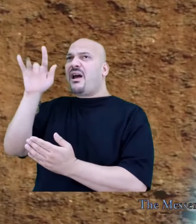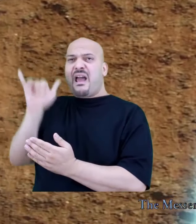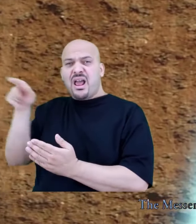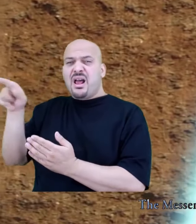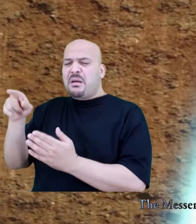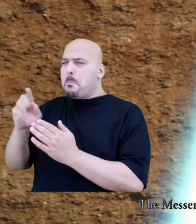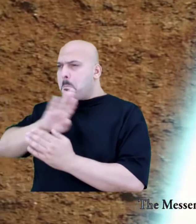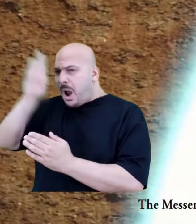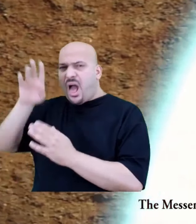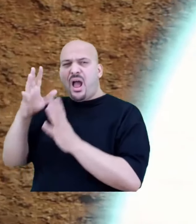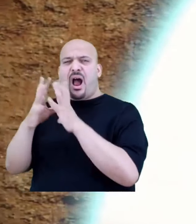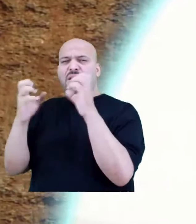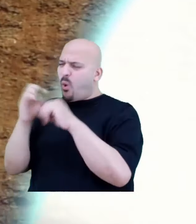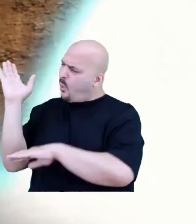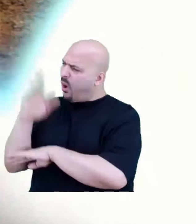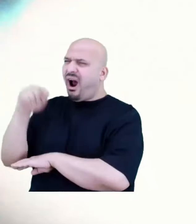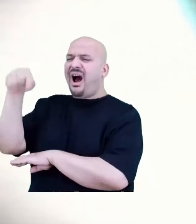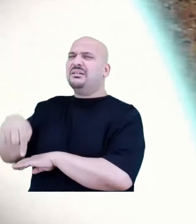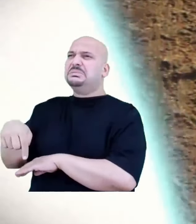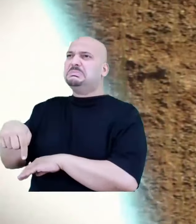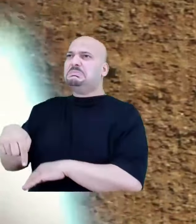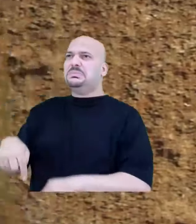يمزق الله ملكه.